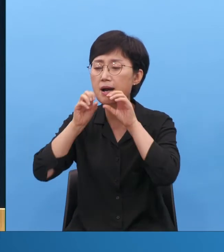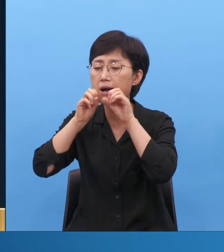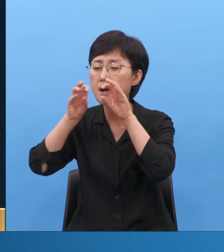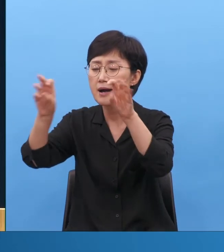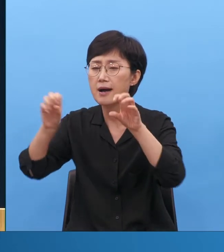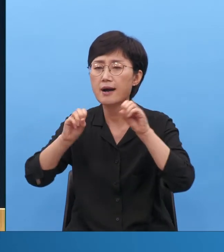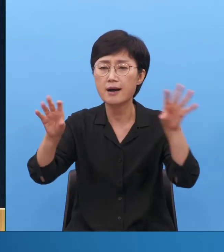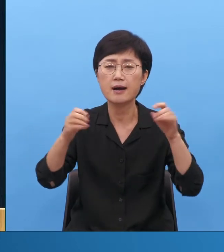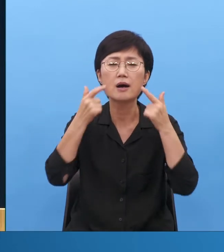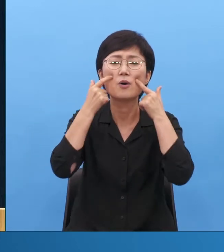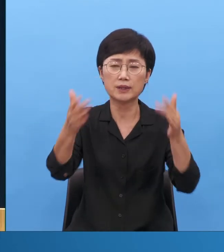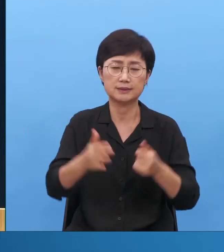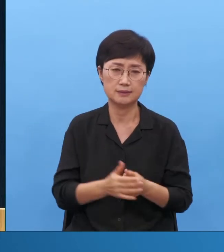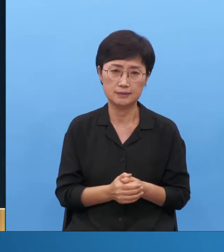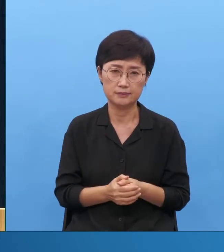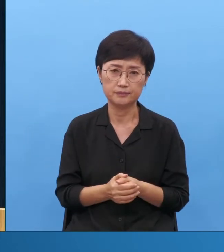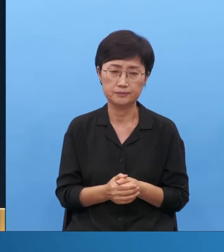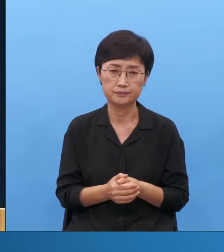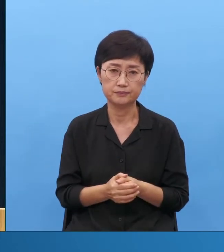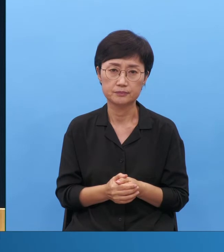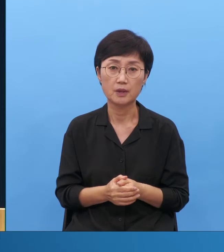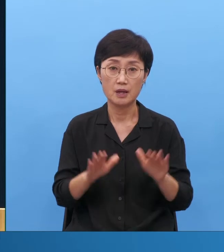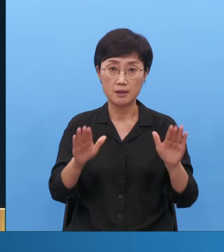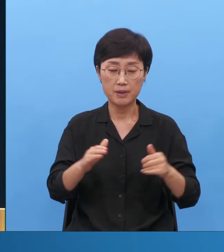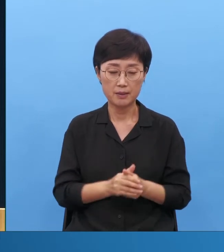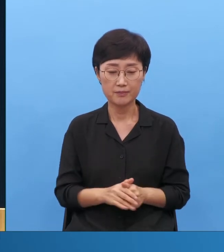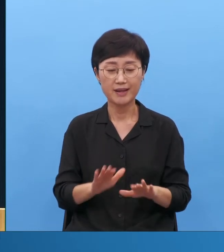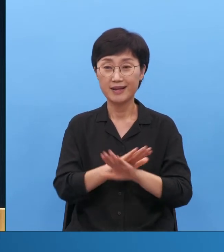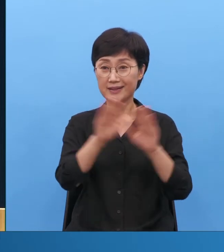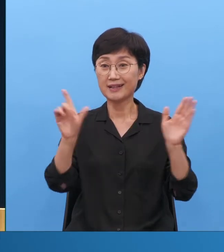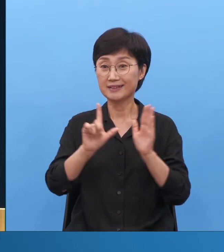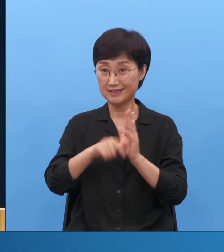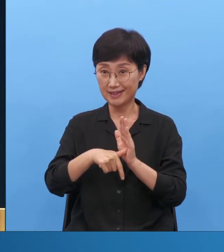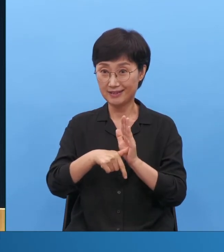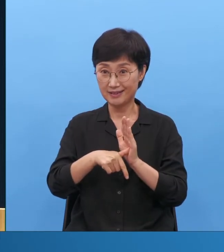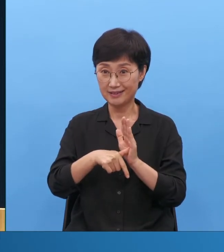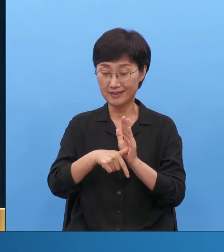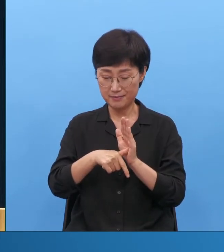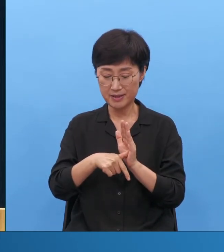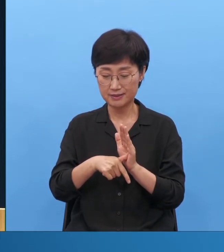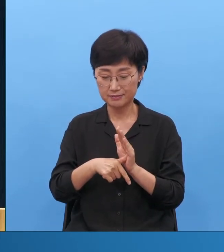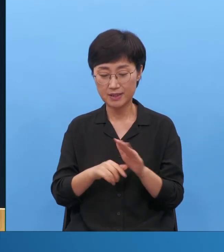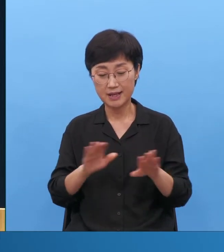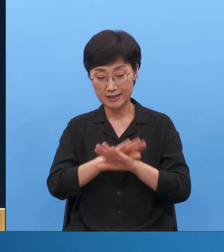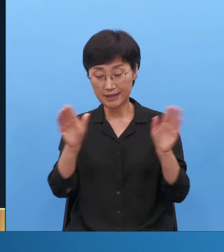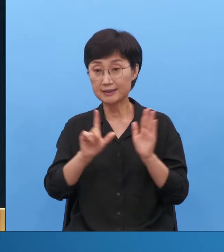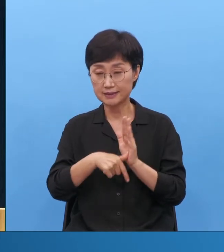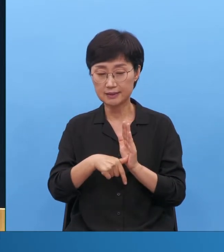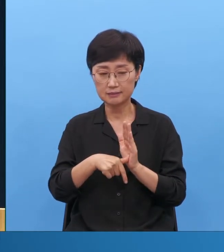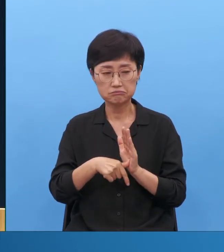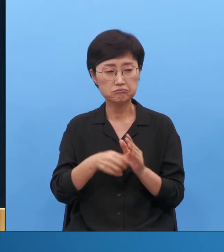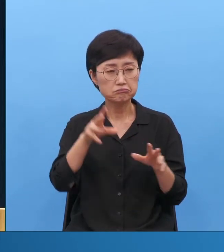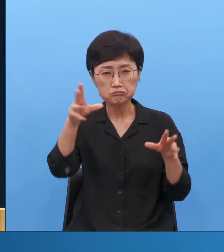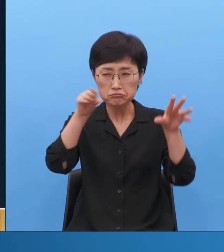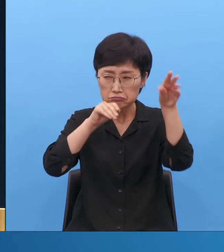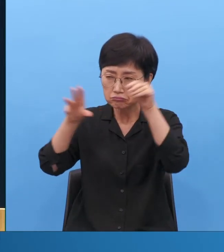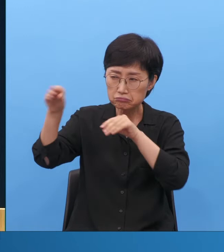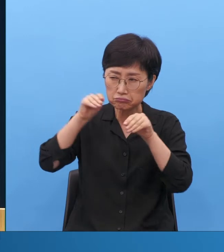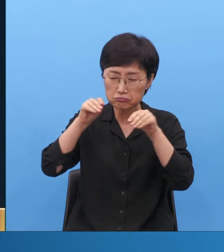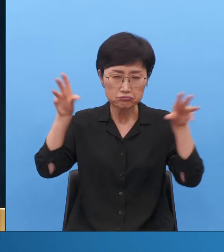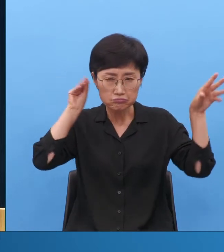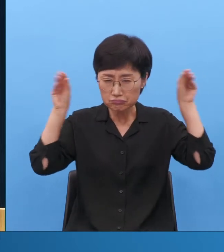거는요. 낮에 보면 우리가 보는 거 많잖아요. 듣는 거 많고 잘못하면 우리 영적이 다 놓칩니다. But there is something you must keep in